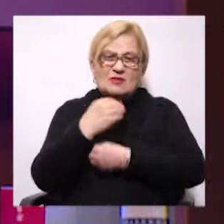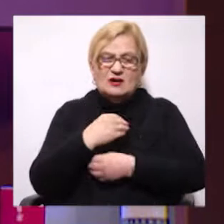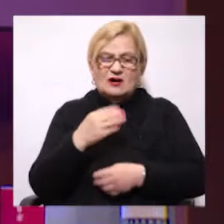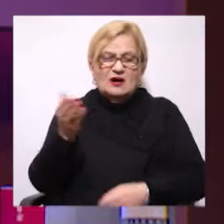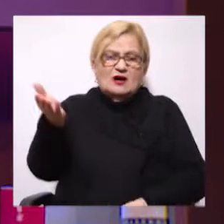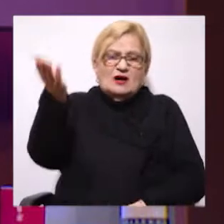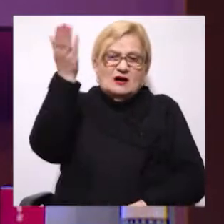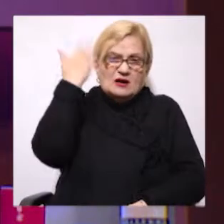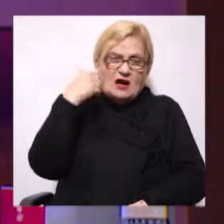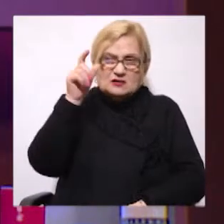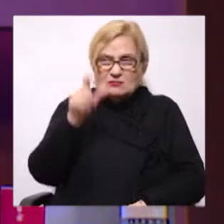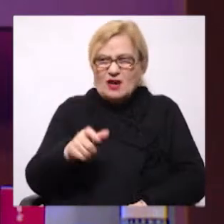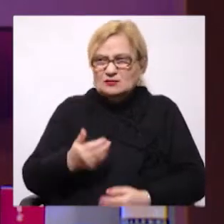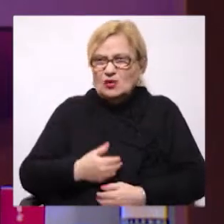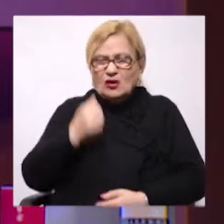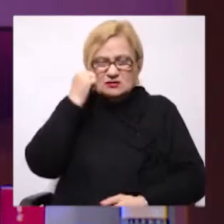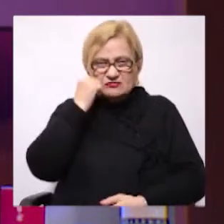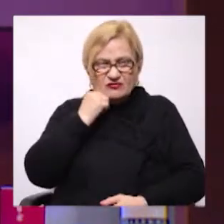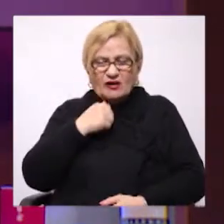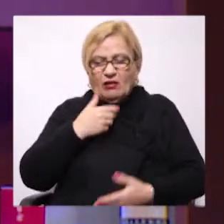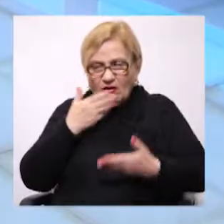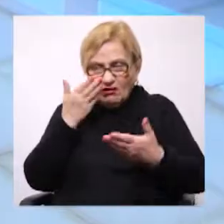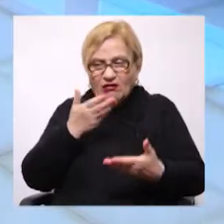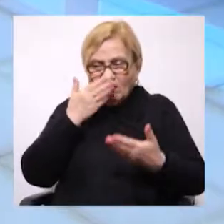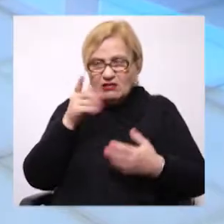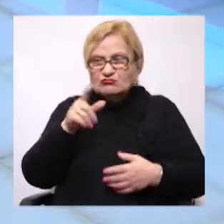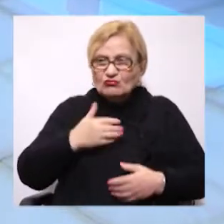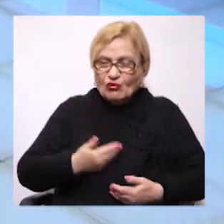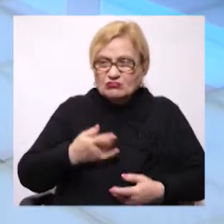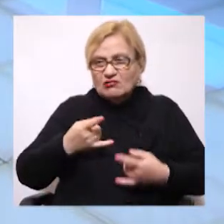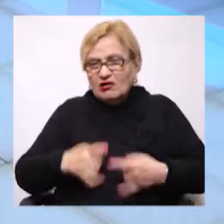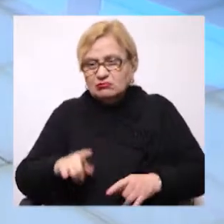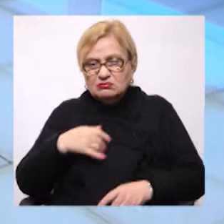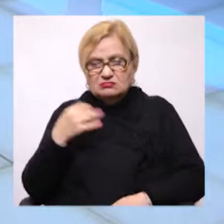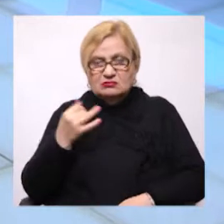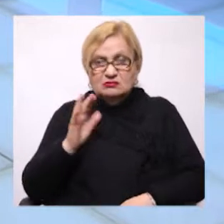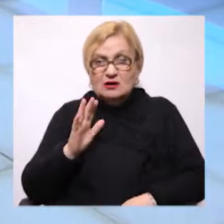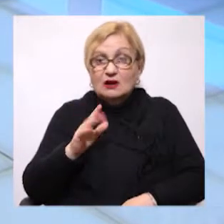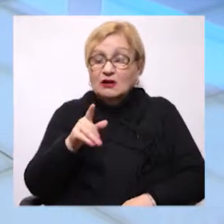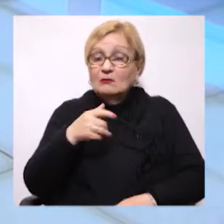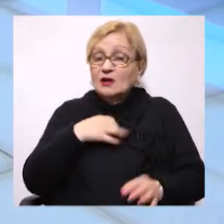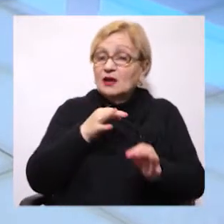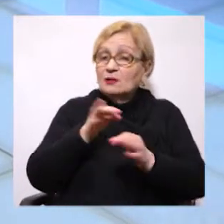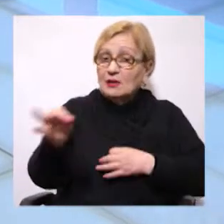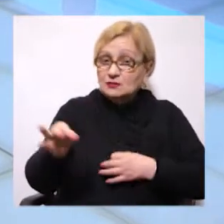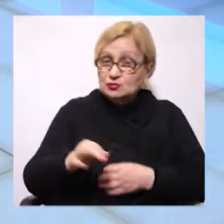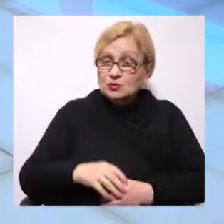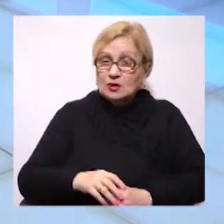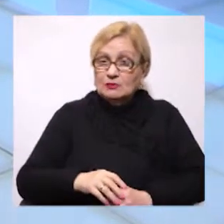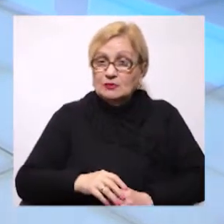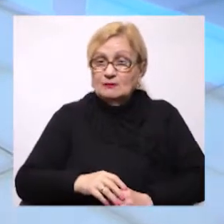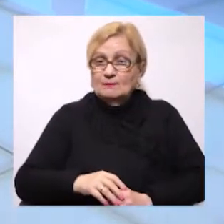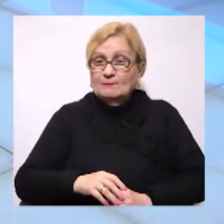წინა საუკუნეებში მცხოვრები ადამიანების ბიოგრაფიების გაცნობა? და აი ამ კითხვაზე ასეთი პასუხი მინდა გაგცემ.